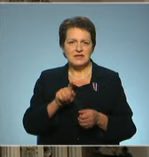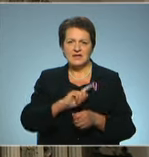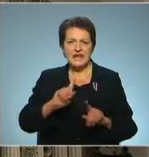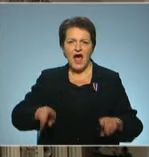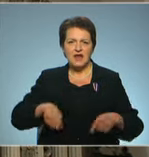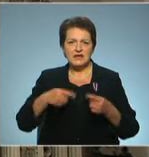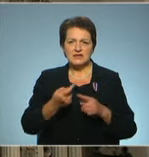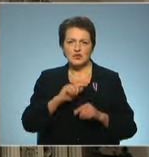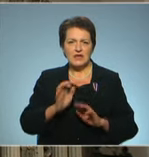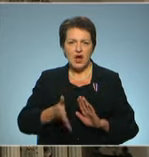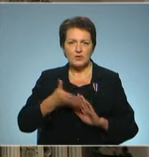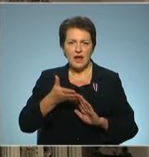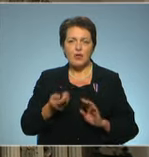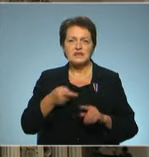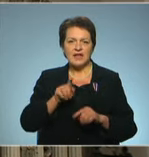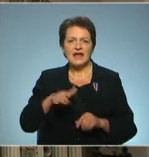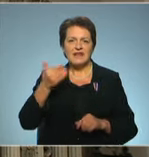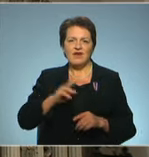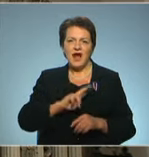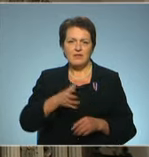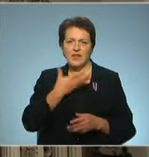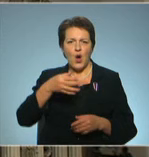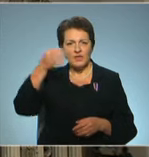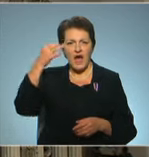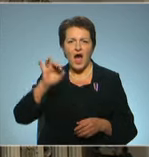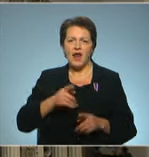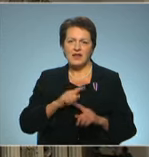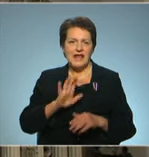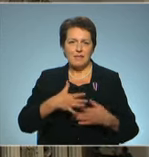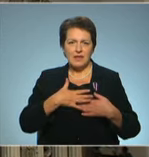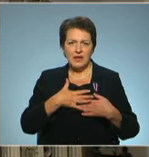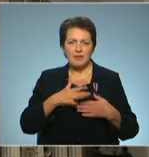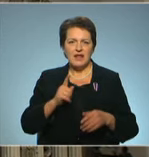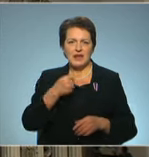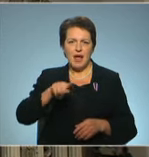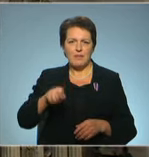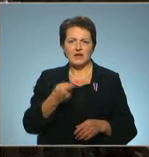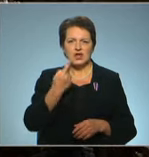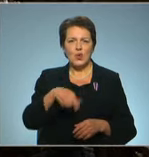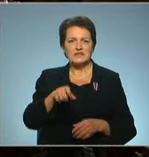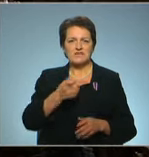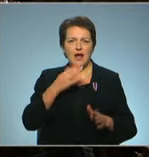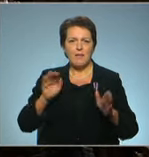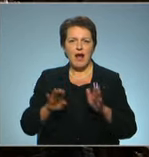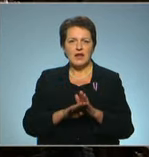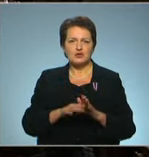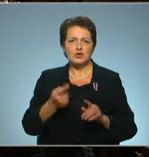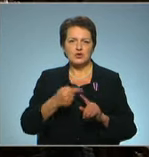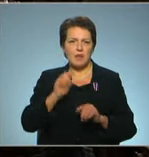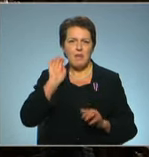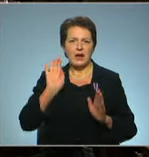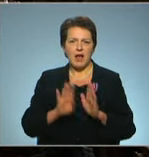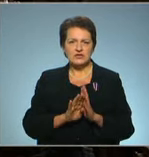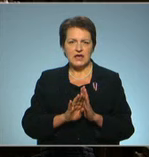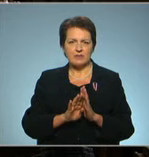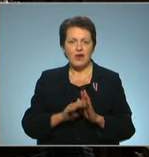neuzlabojas. Tādēļ Dievs, kam nav dēla, nemīl, bet tikai prasa no cilvēka pakļaušanos un paklausību. Dievs,